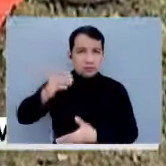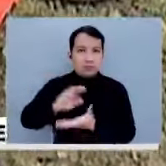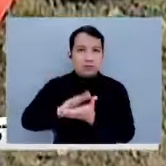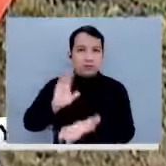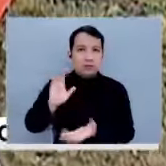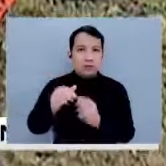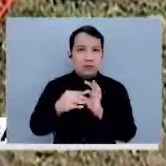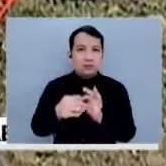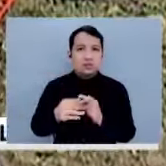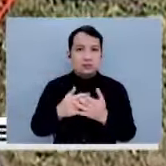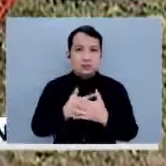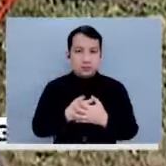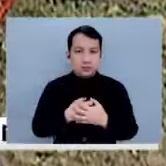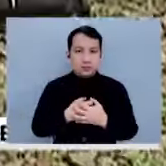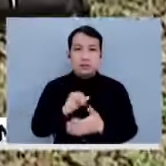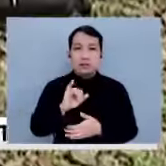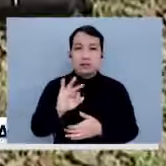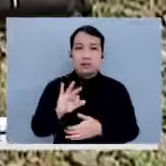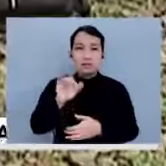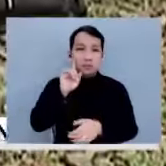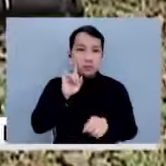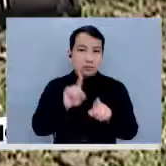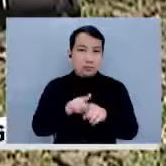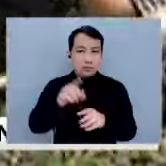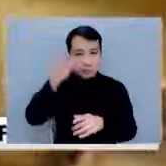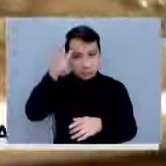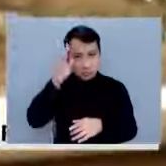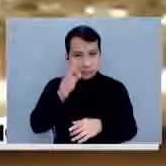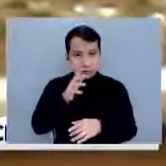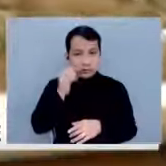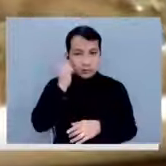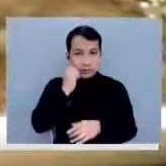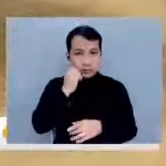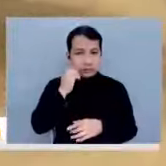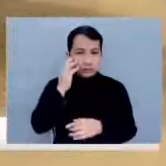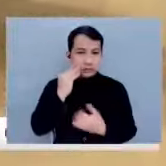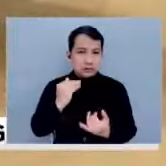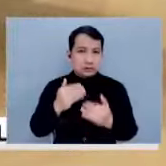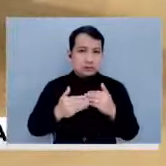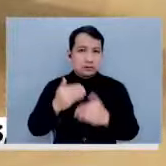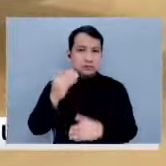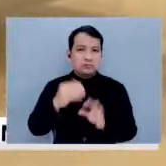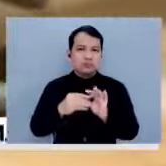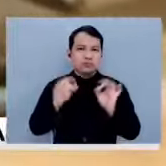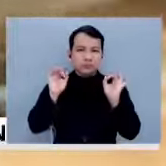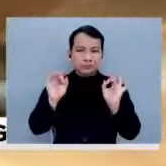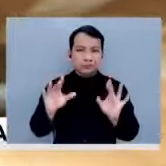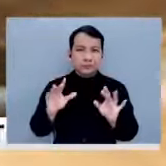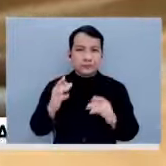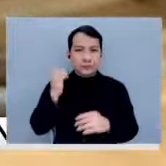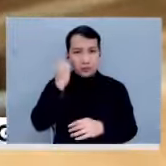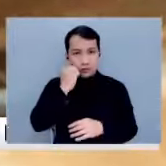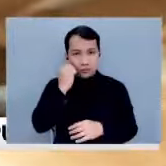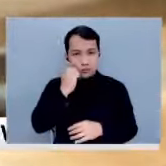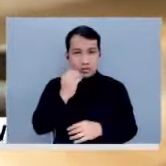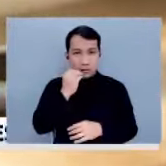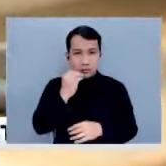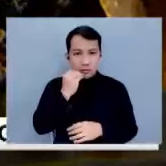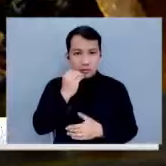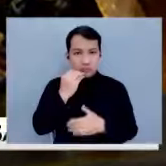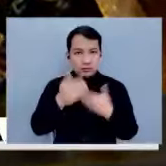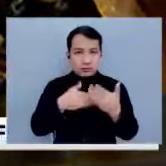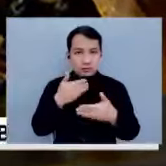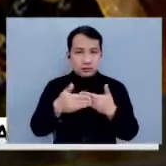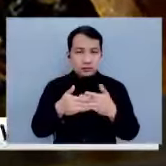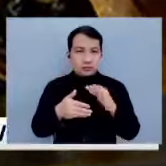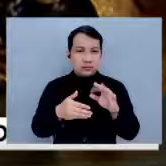ng heart attack kung may kapatid o magulang kang nakaranas na nito mas mataas din ang risk kapagka madalas na kumakain kayo ng process at fried foods